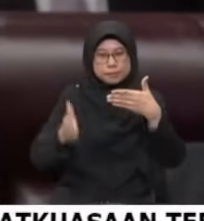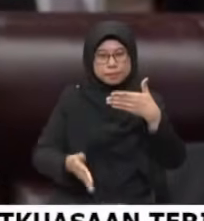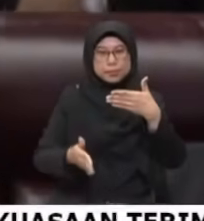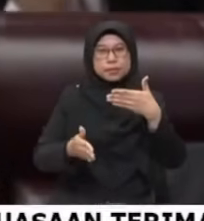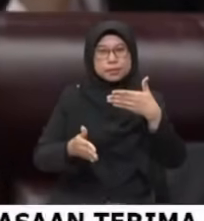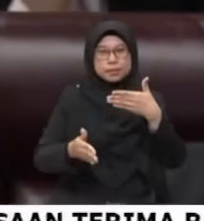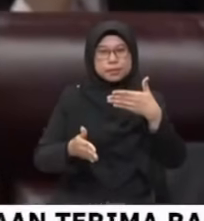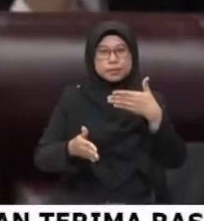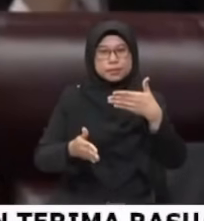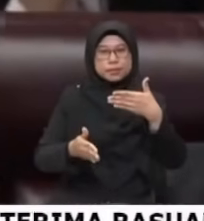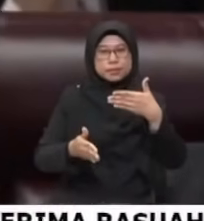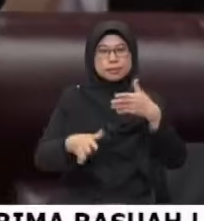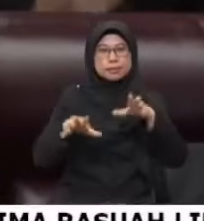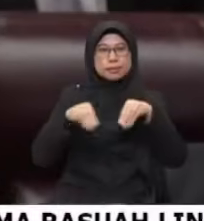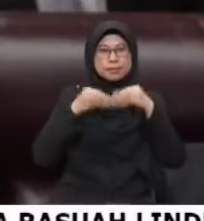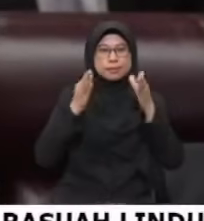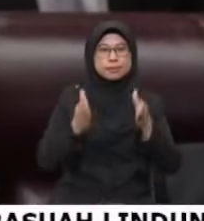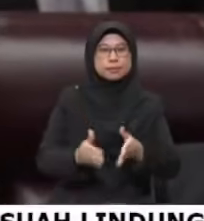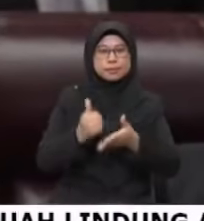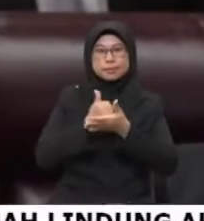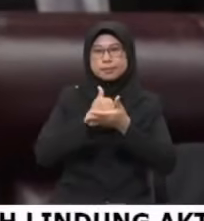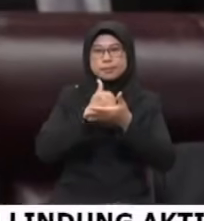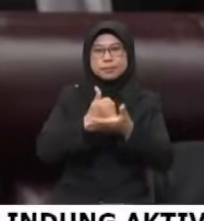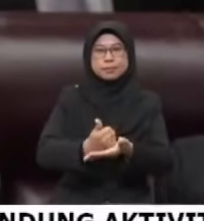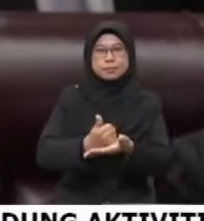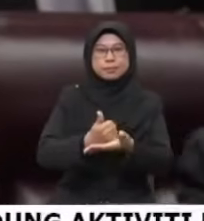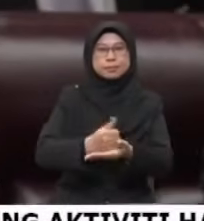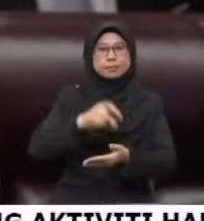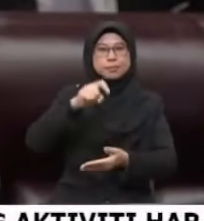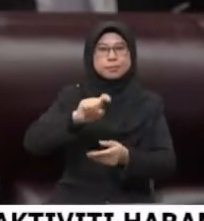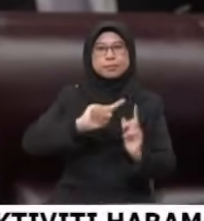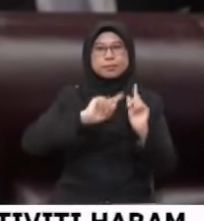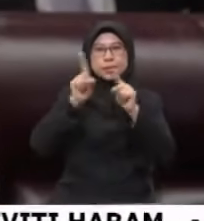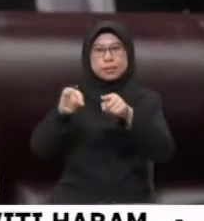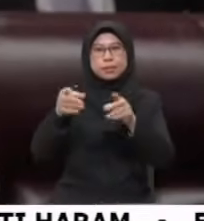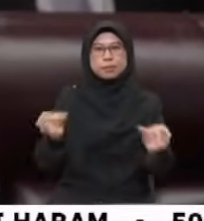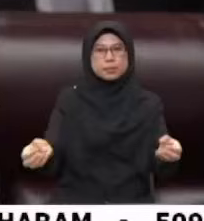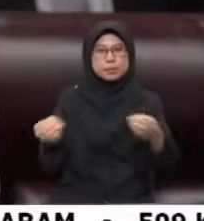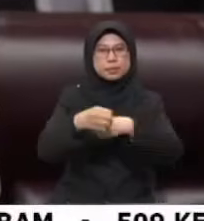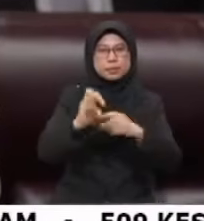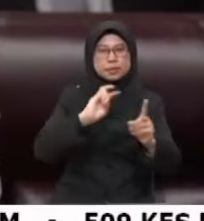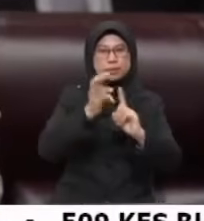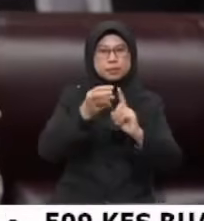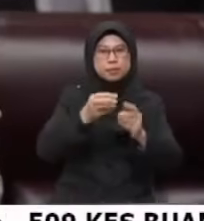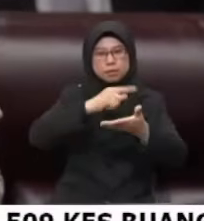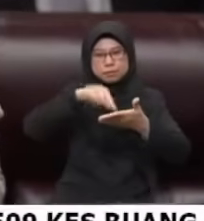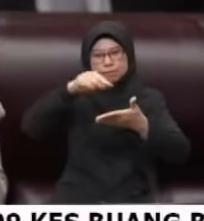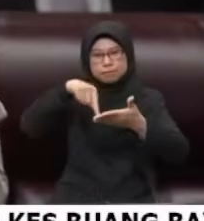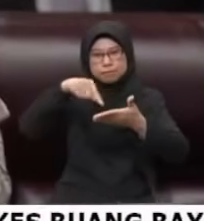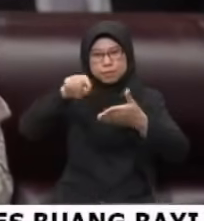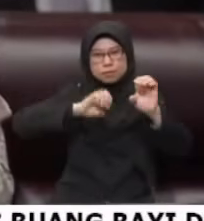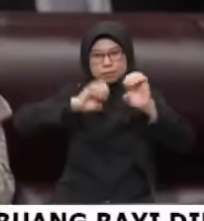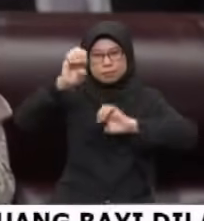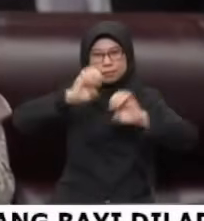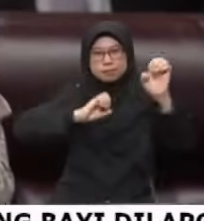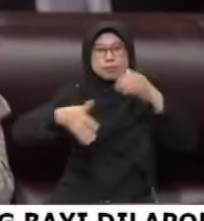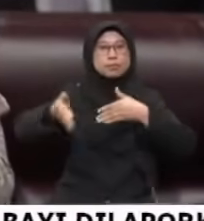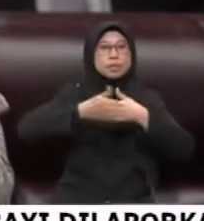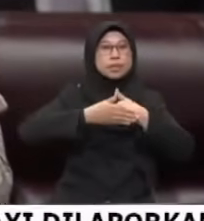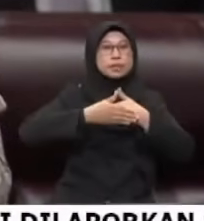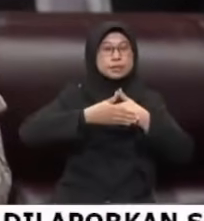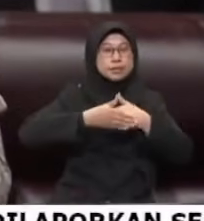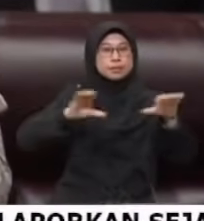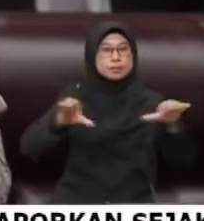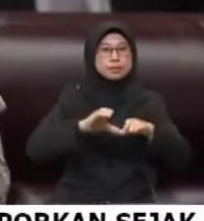yang berhormat penerima bantuan perlu hadir ke pejabat dan siasatan penilaian semula akan